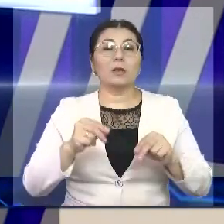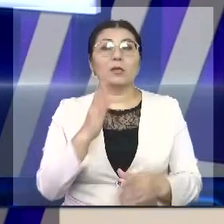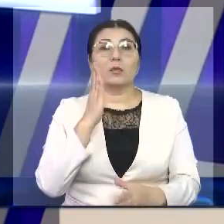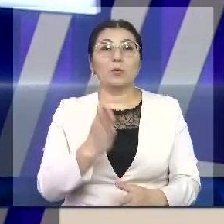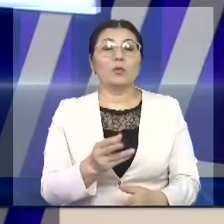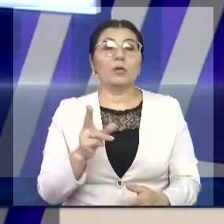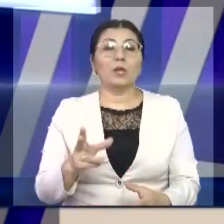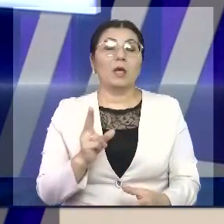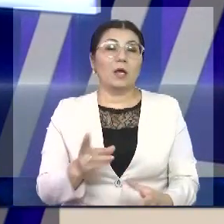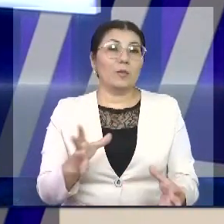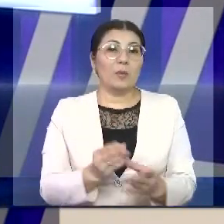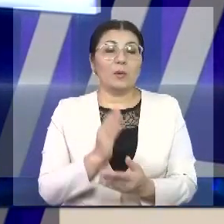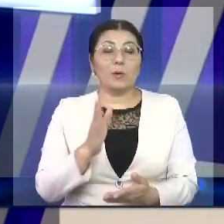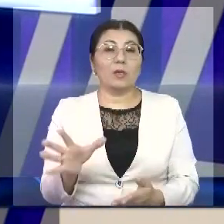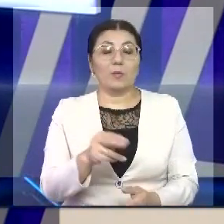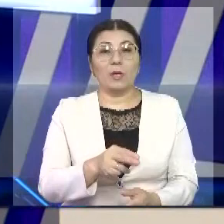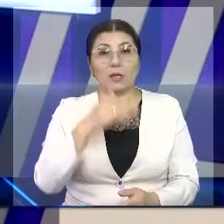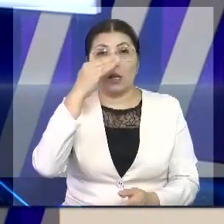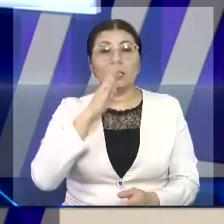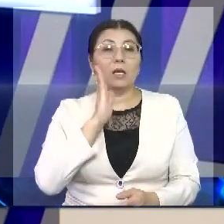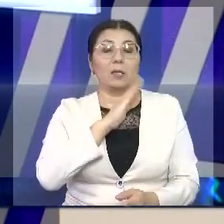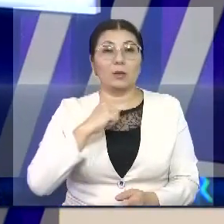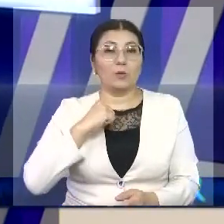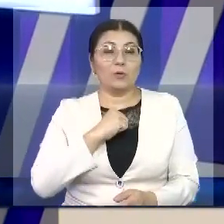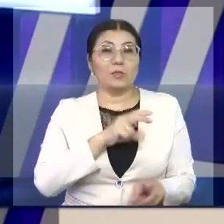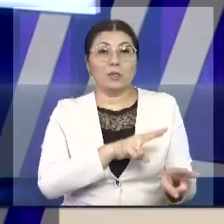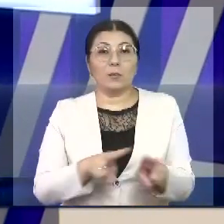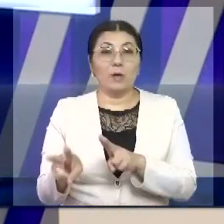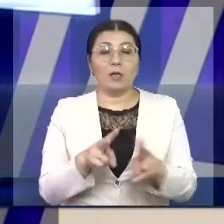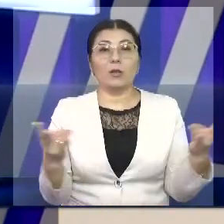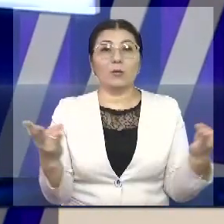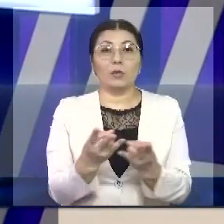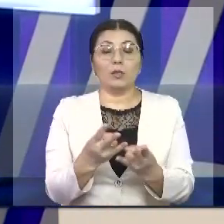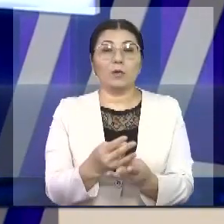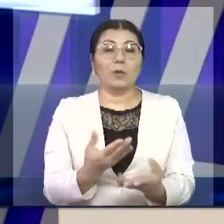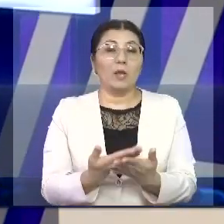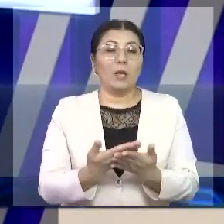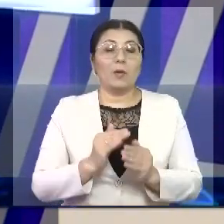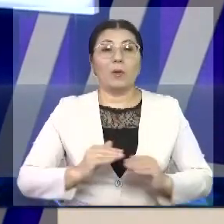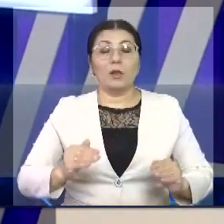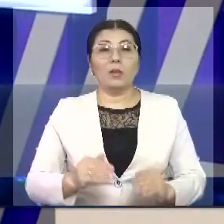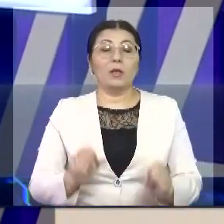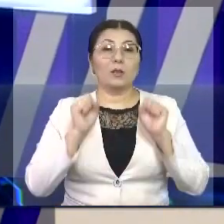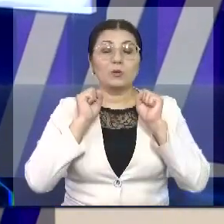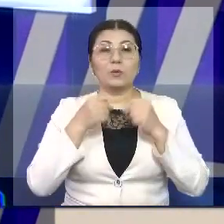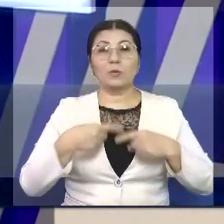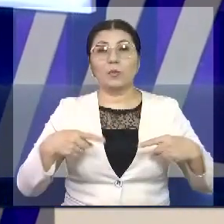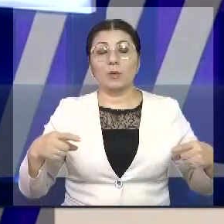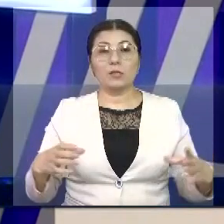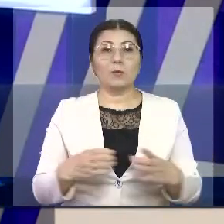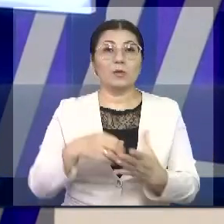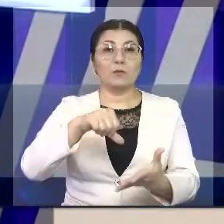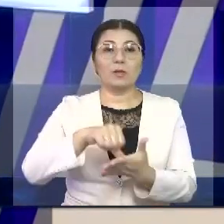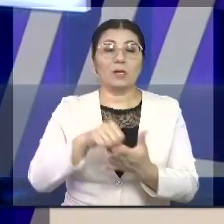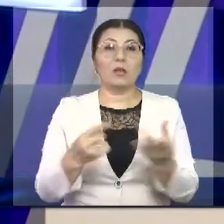бақылауға алып білу керек. Және де сонымен қатар оны көп жағдайда спортқа немесе басқа үйірмелерге